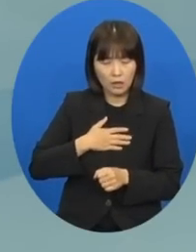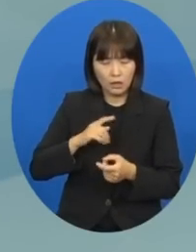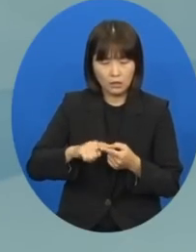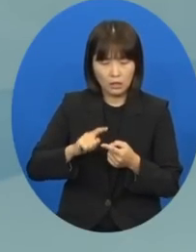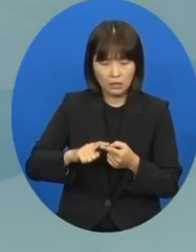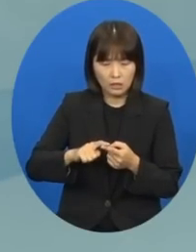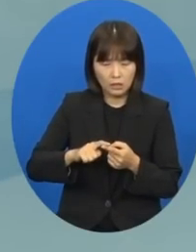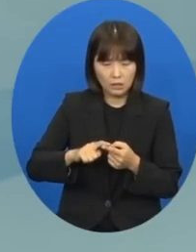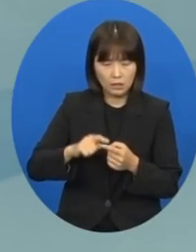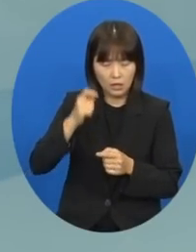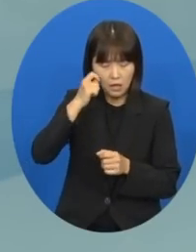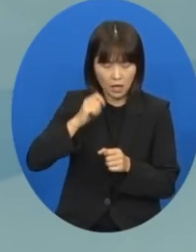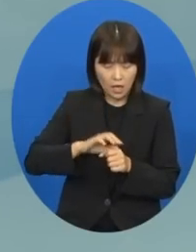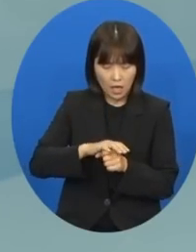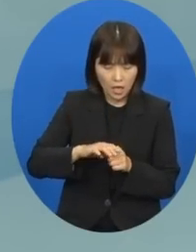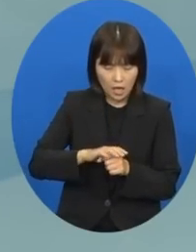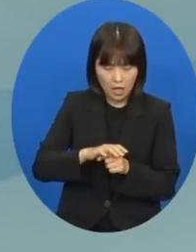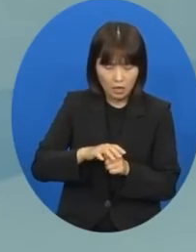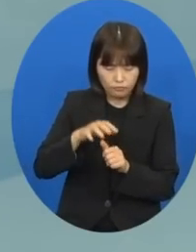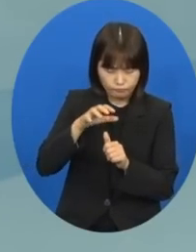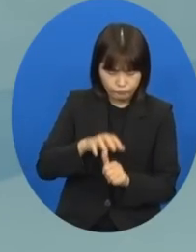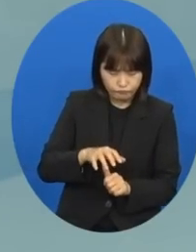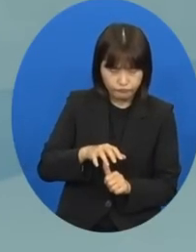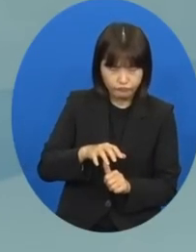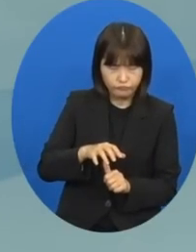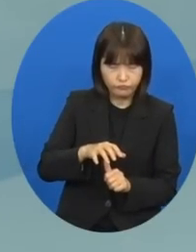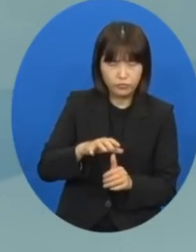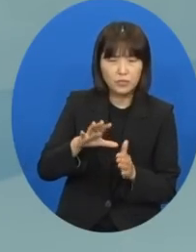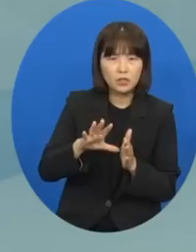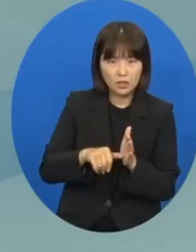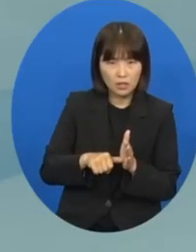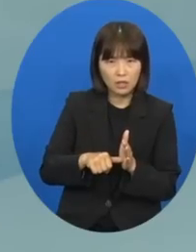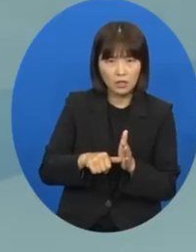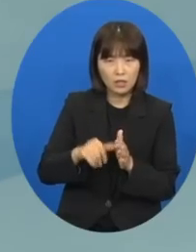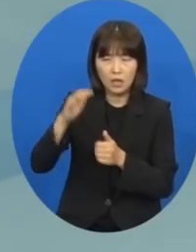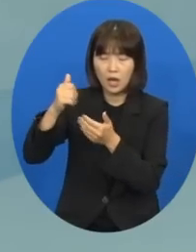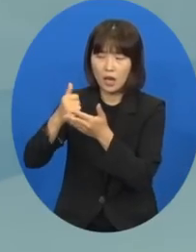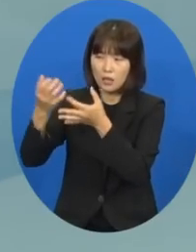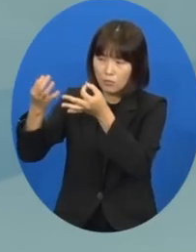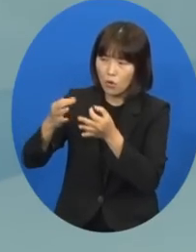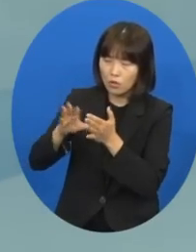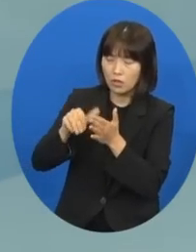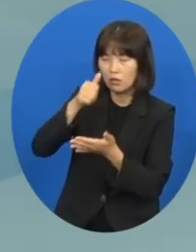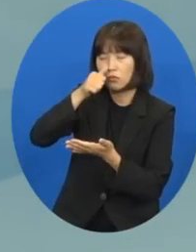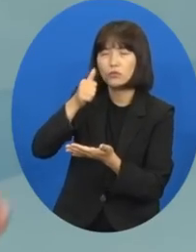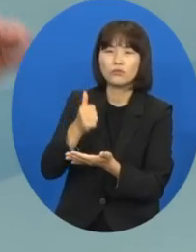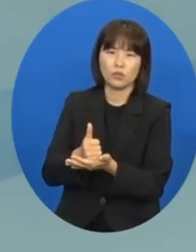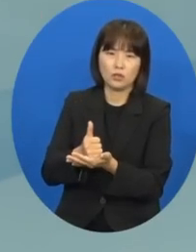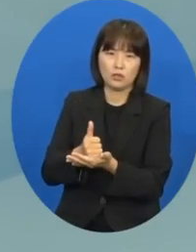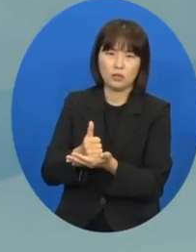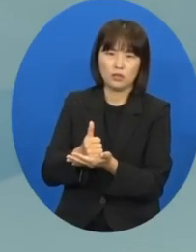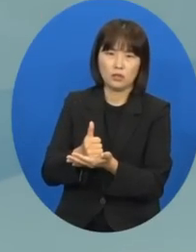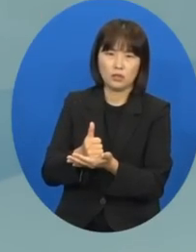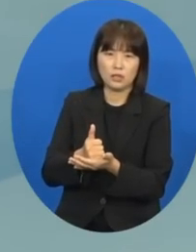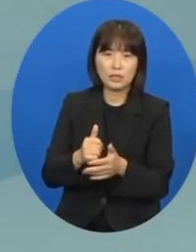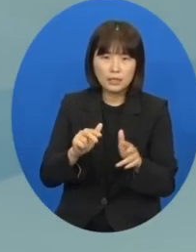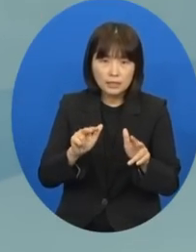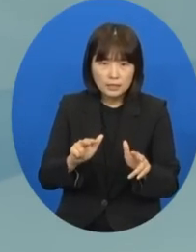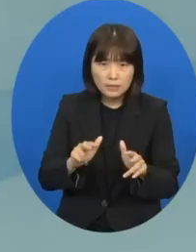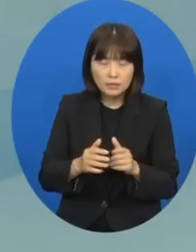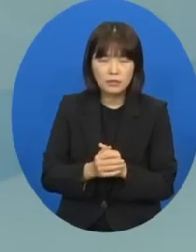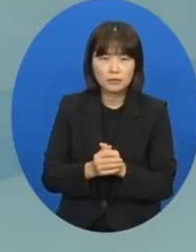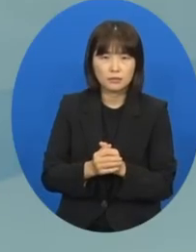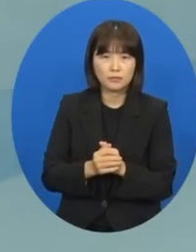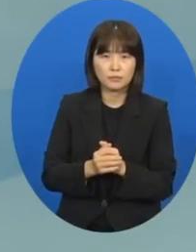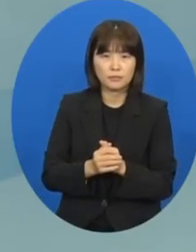주저앉을 뻔했던 그것은 바로 하나님 보시기에는 죄였습니다. 여러분, 이 시간에 혹시 그 외적인